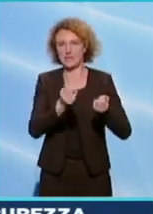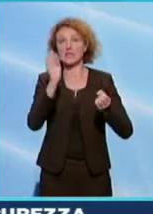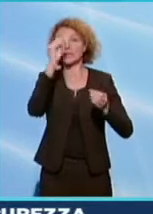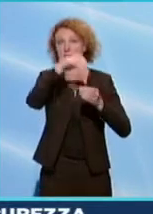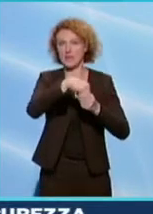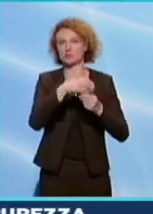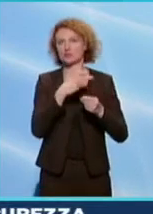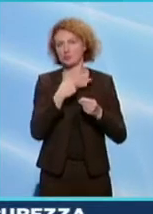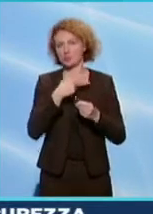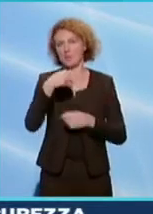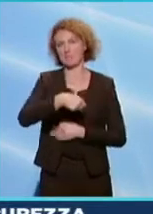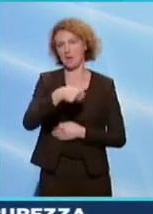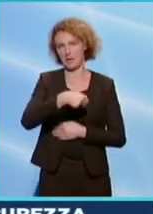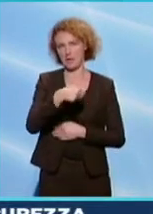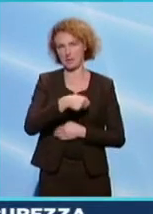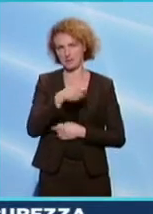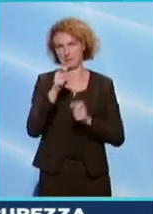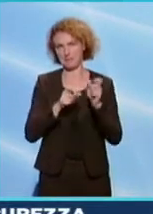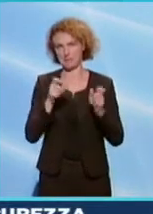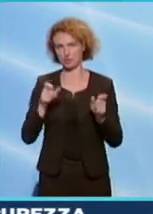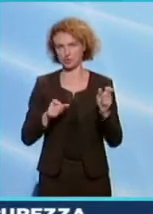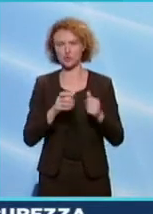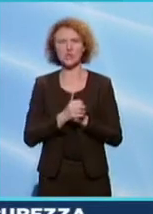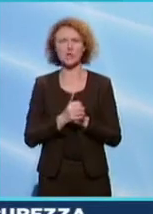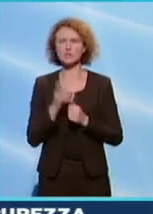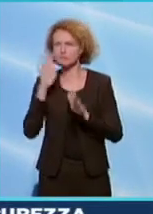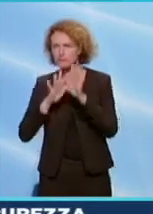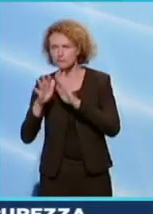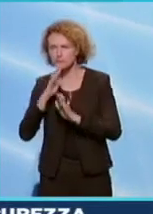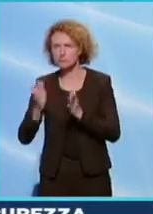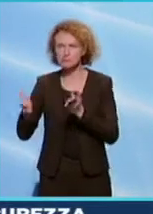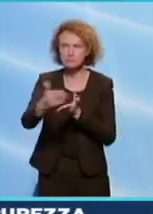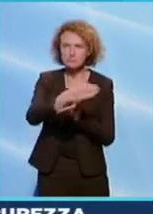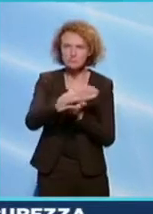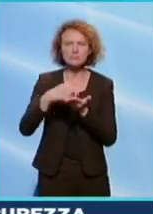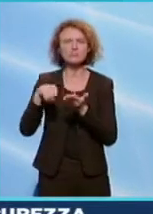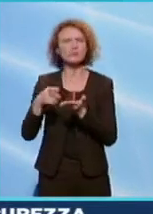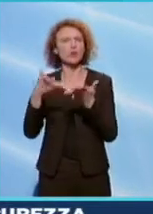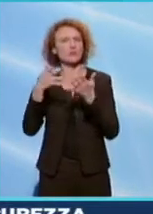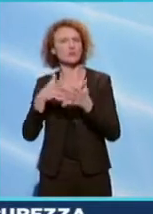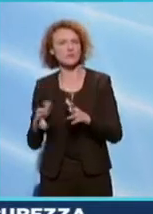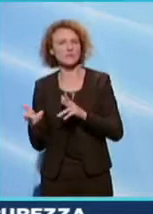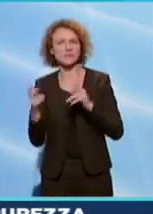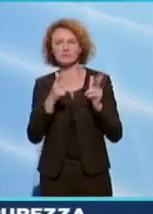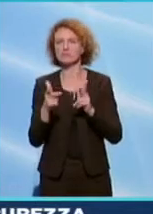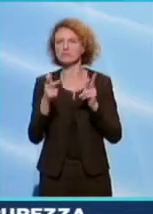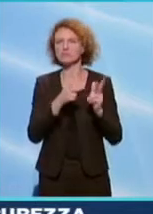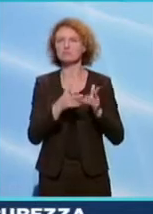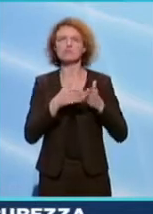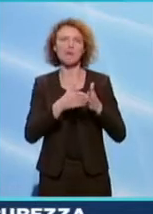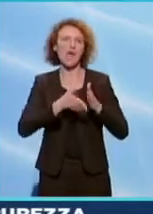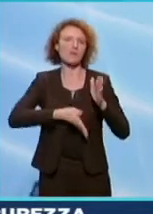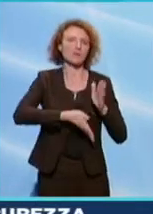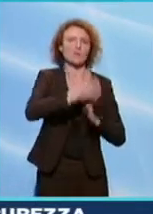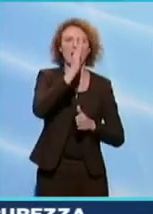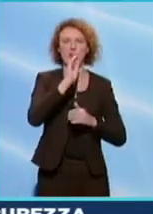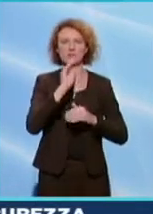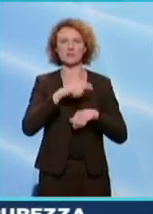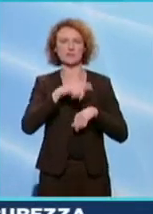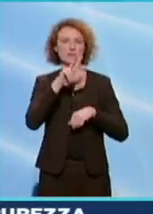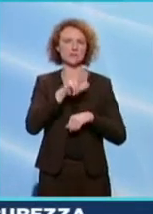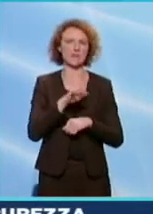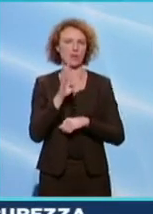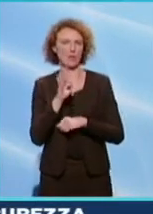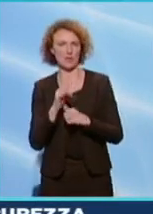passeggeri acquisite le informazioni e ultimate le operazioni di carico la nave lasciava il portale 15 40 la capitaneria di porto